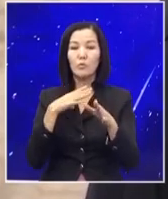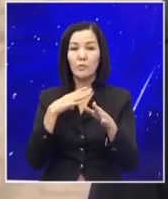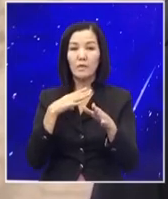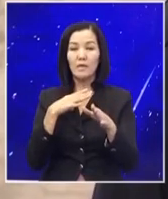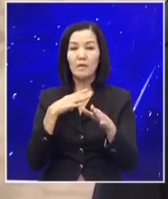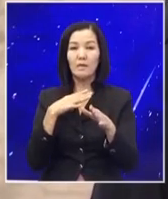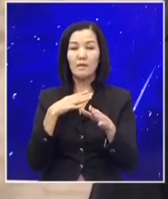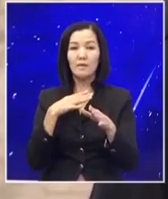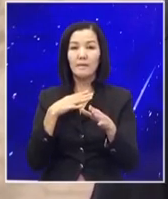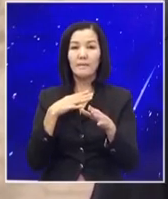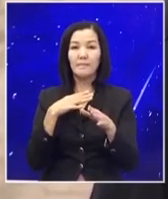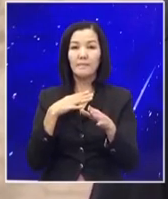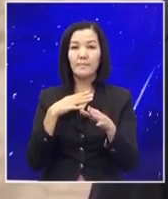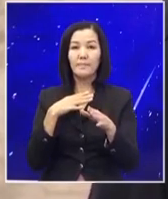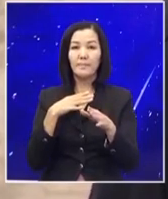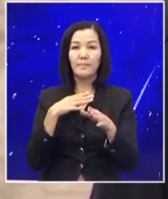Сонымен қатар